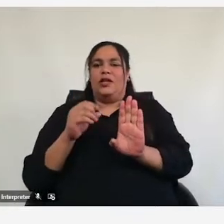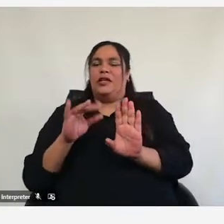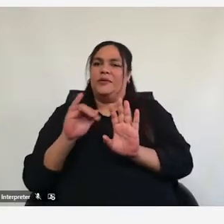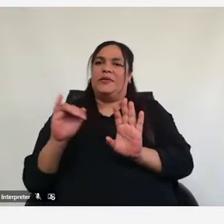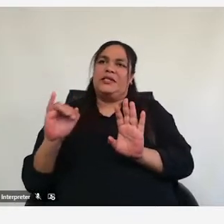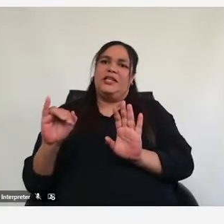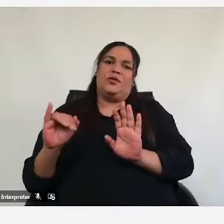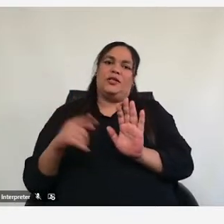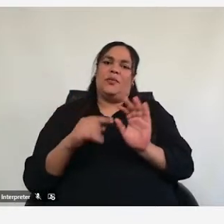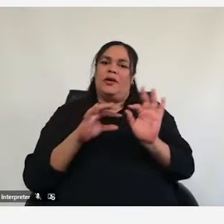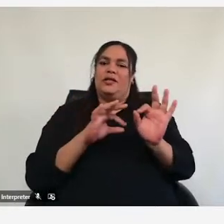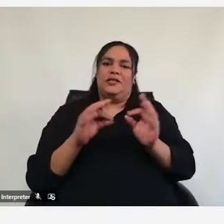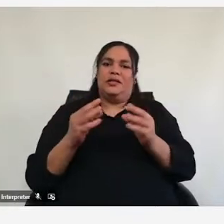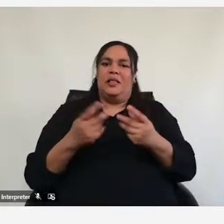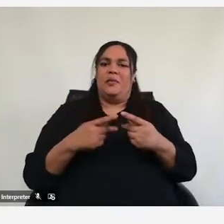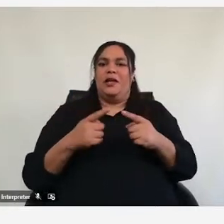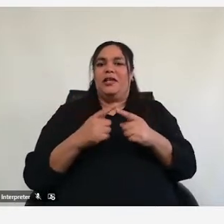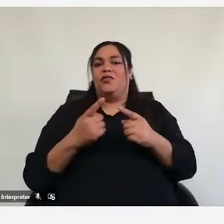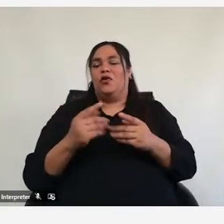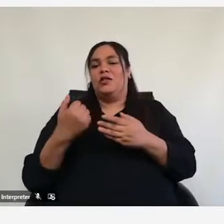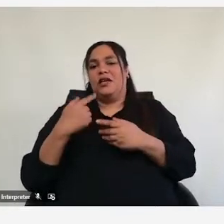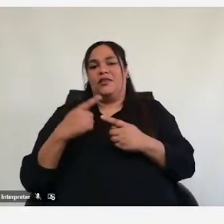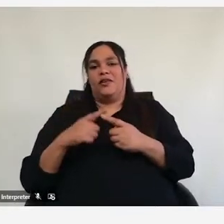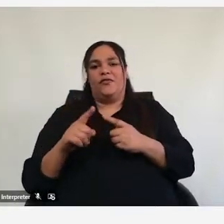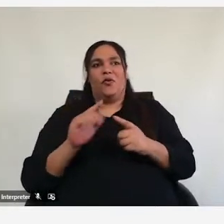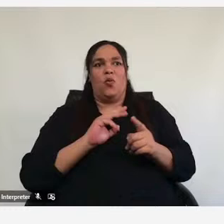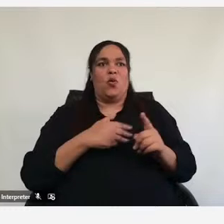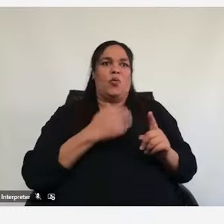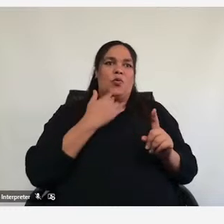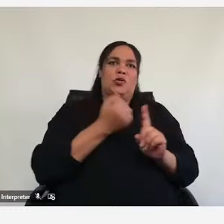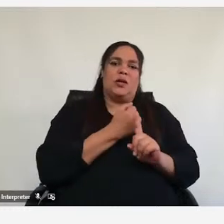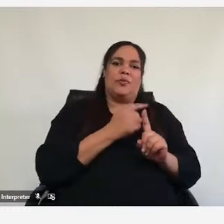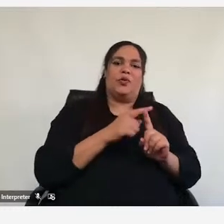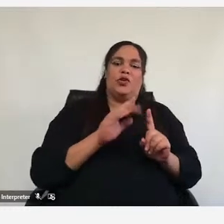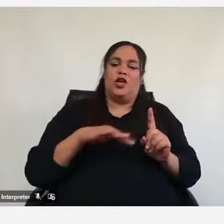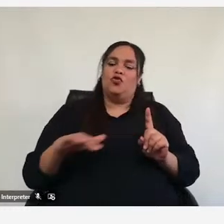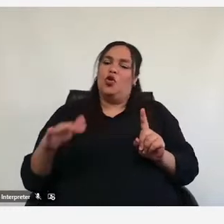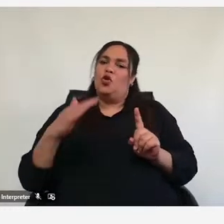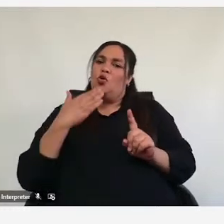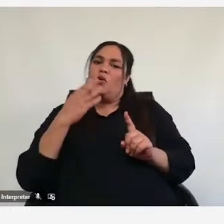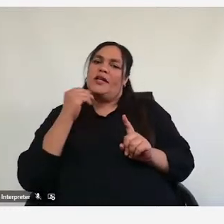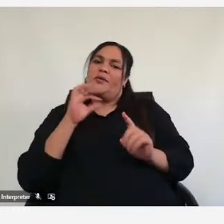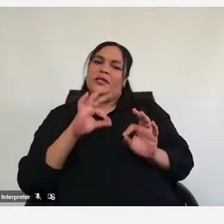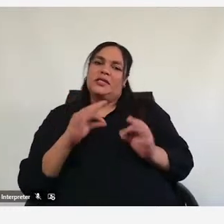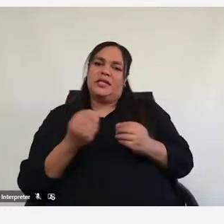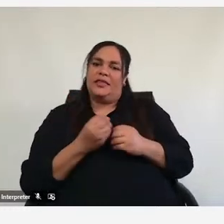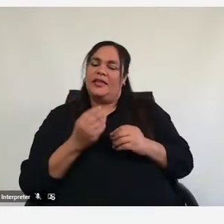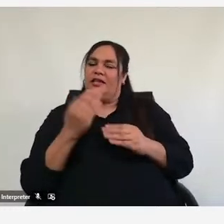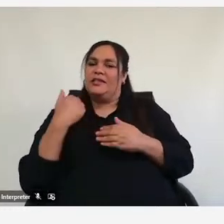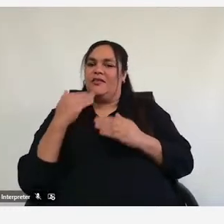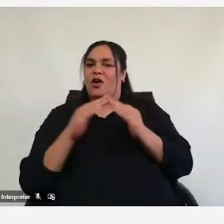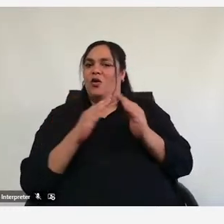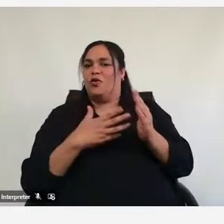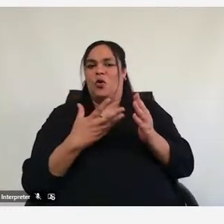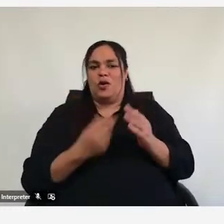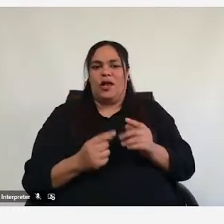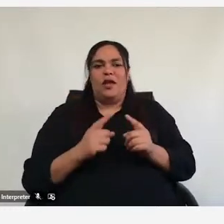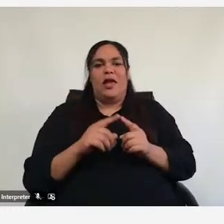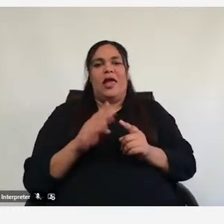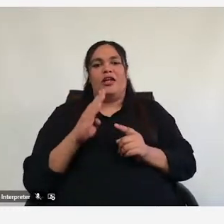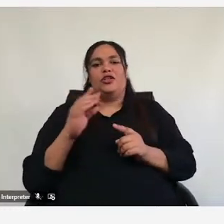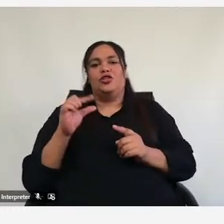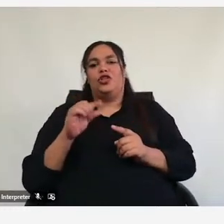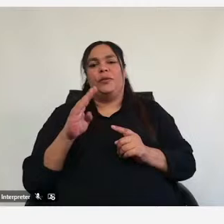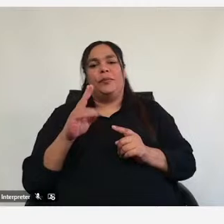spreek deur plekke van veiligheid vir mishandelde vroue en kinders te befonds, asook met die ondersteuning van